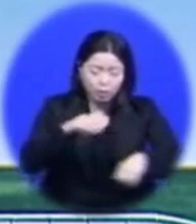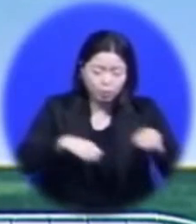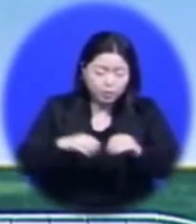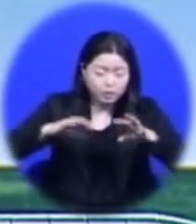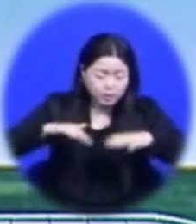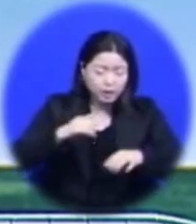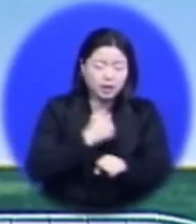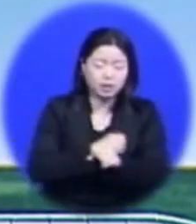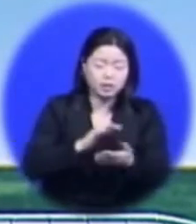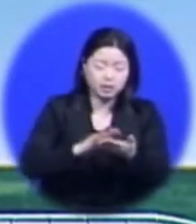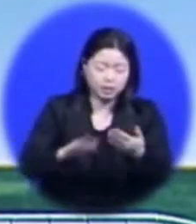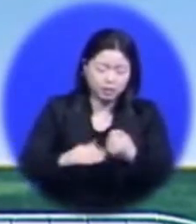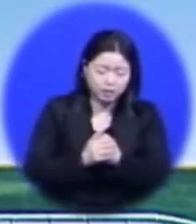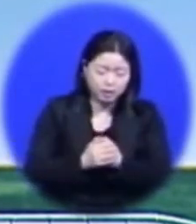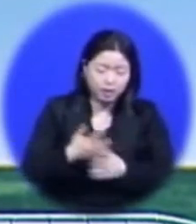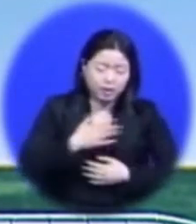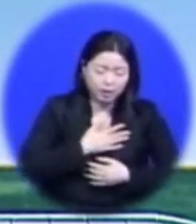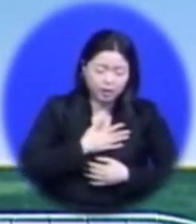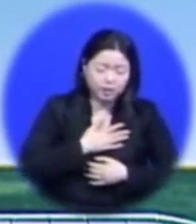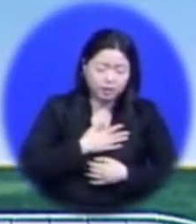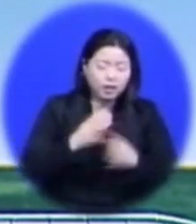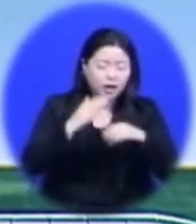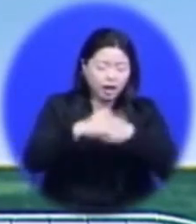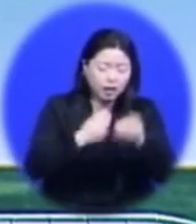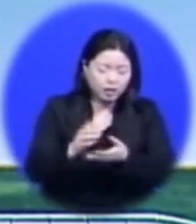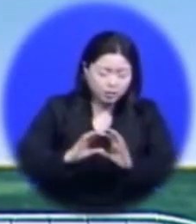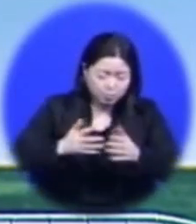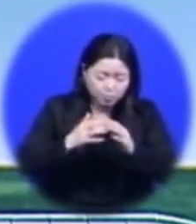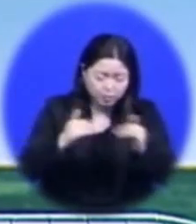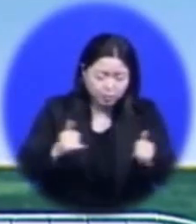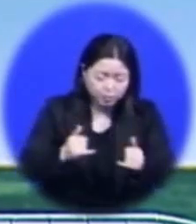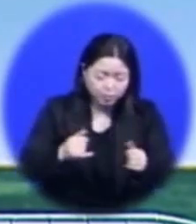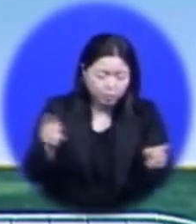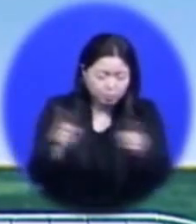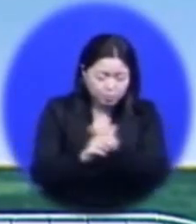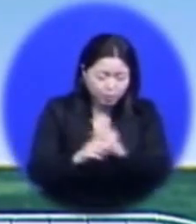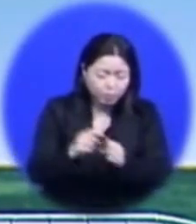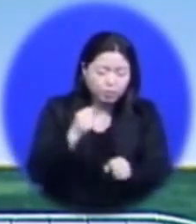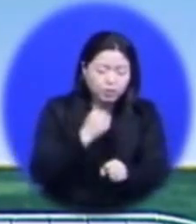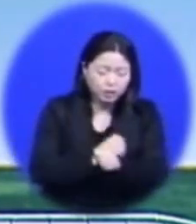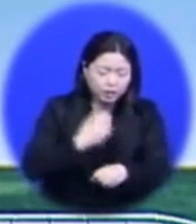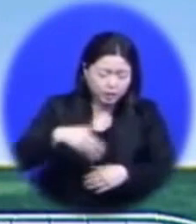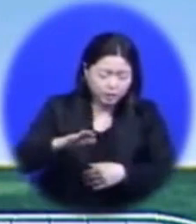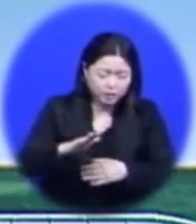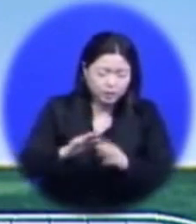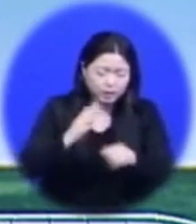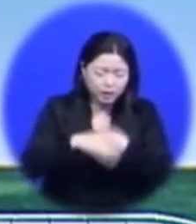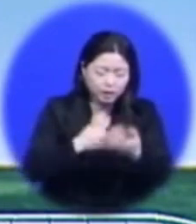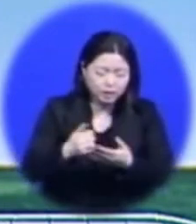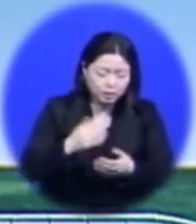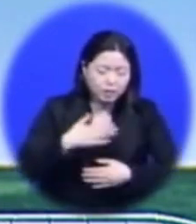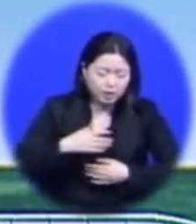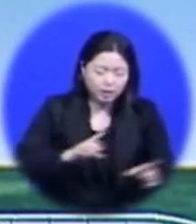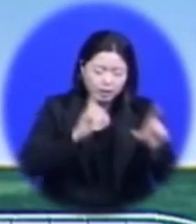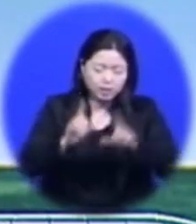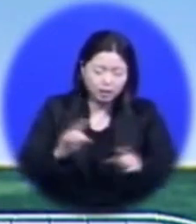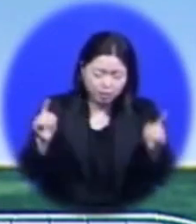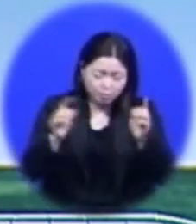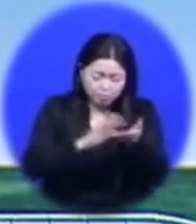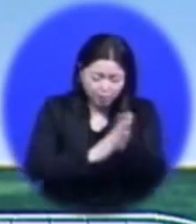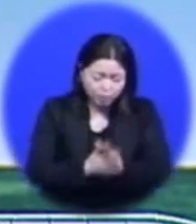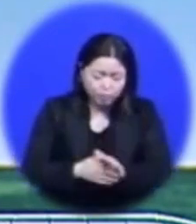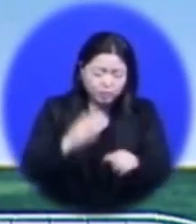자랑한다. 나를 하나님의 백성으로 다듬어 가시는 하나님, 내 삶을 완전히 변화시키시는 하나님을